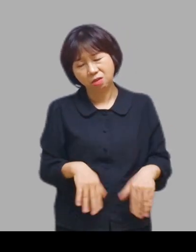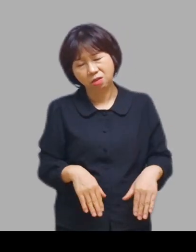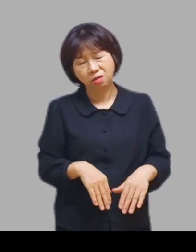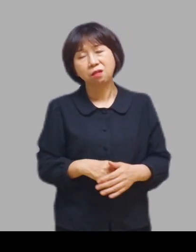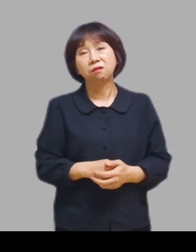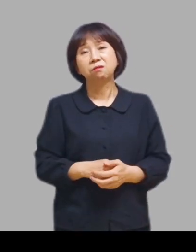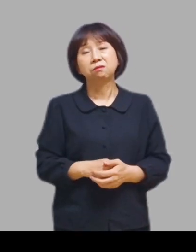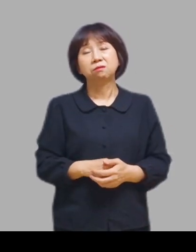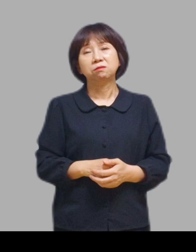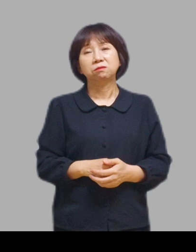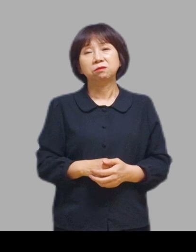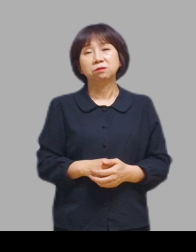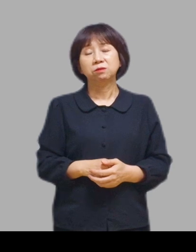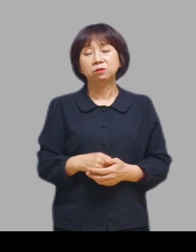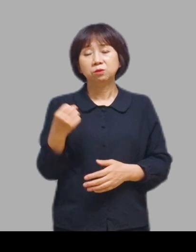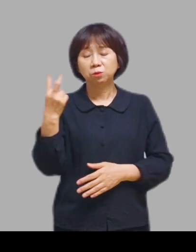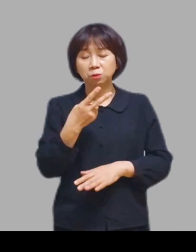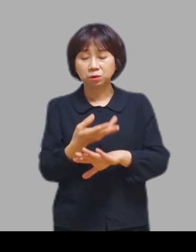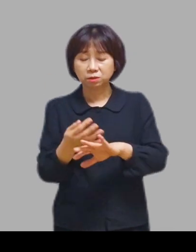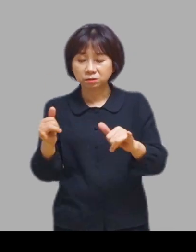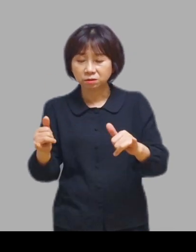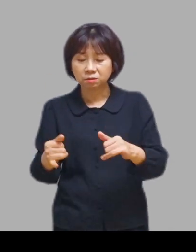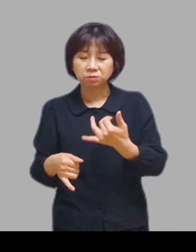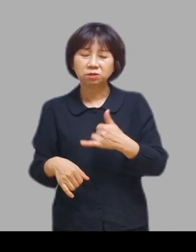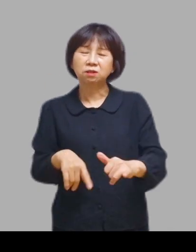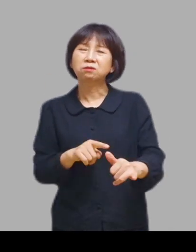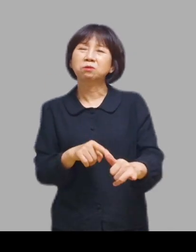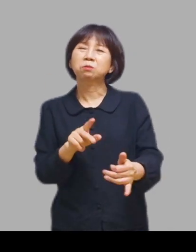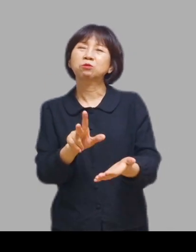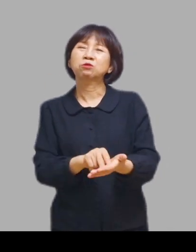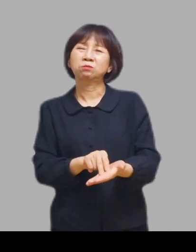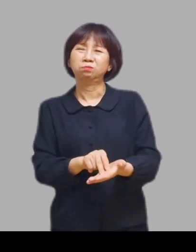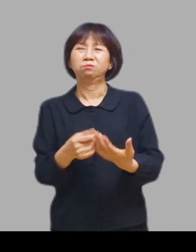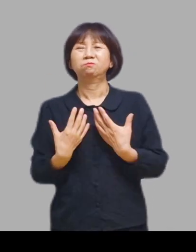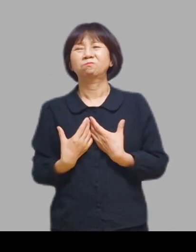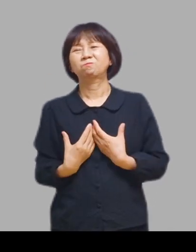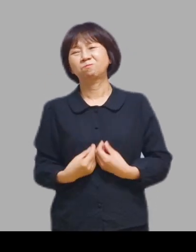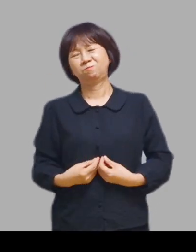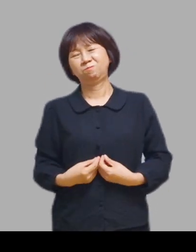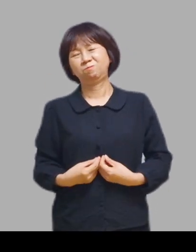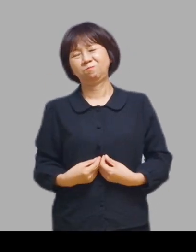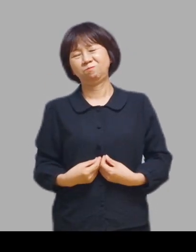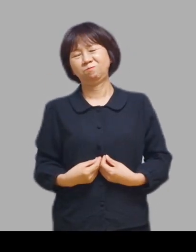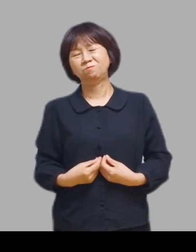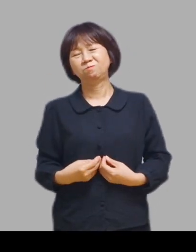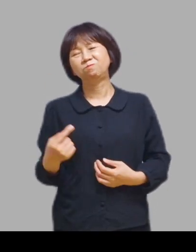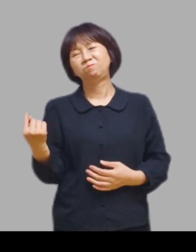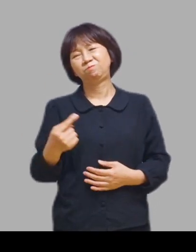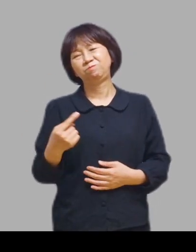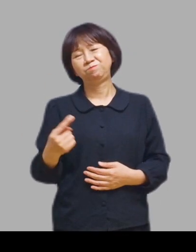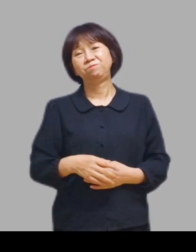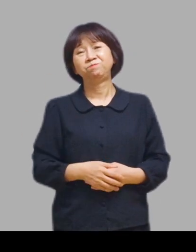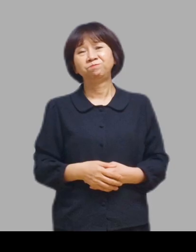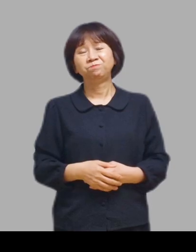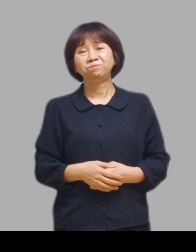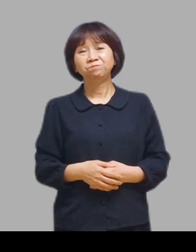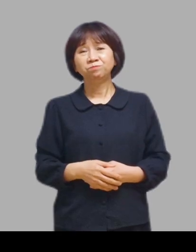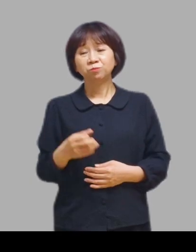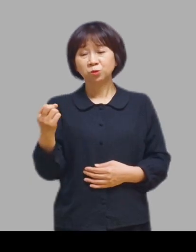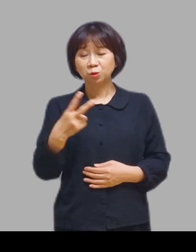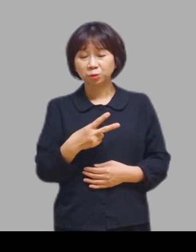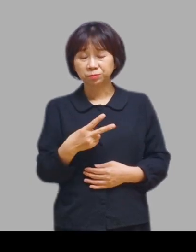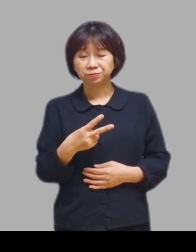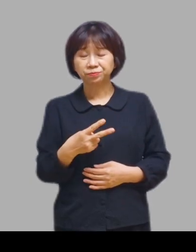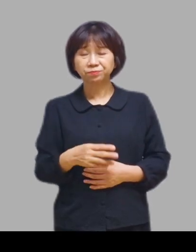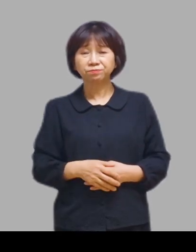거죠. 또 어떤 분은 자녀 문제가 있어요. 낙심하게 되는 일들이 종종 있습니다. 또 어떤